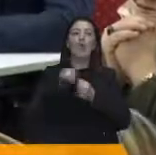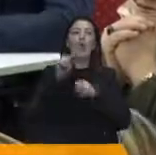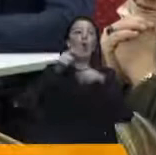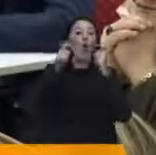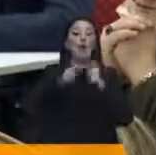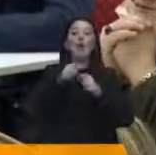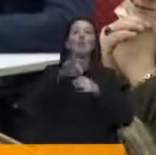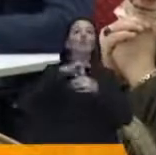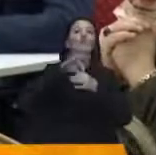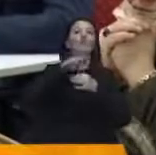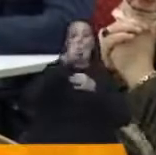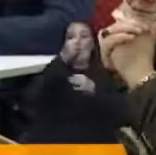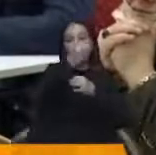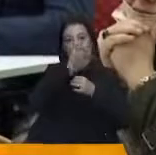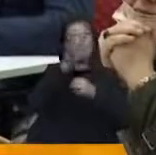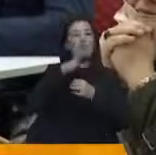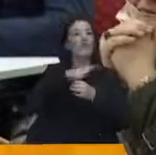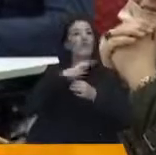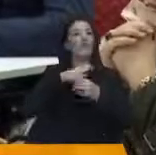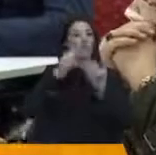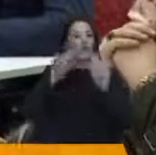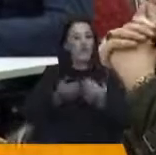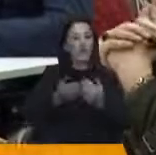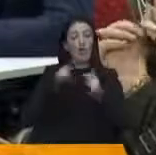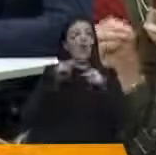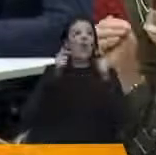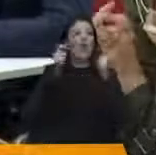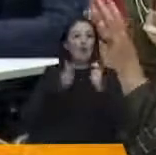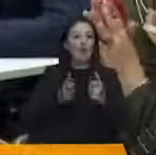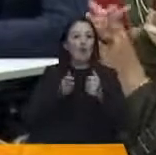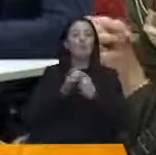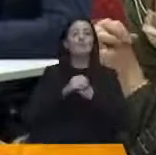Orada çay bahçeleri var. Orada